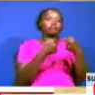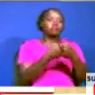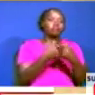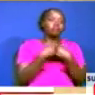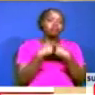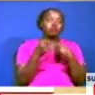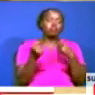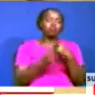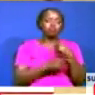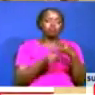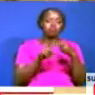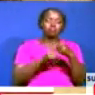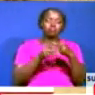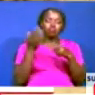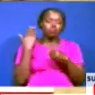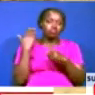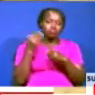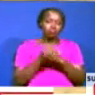6 months.